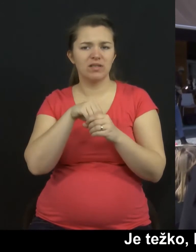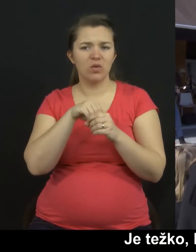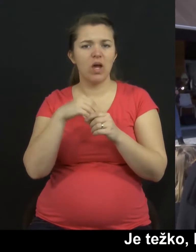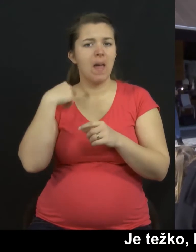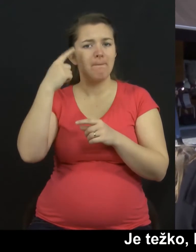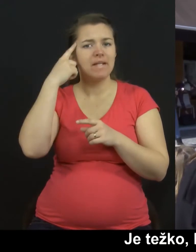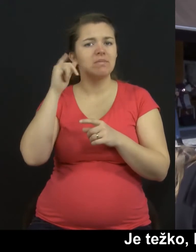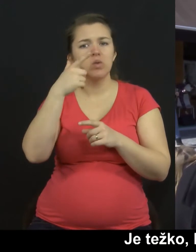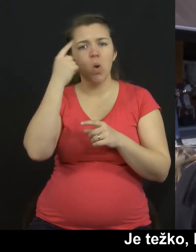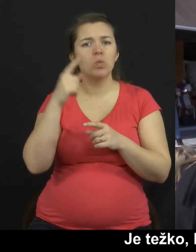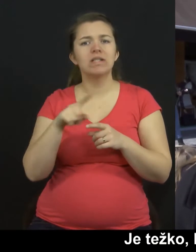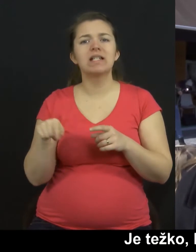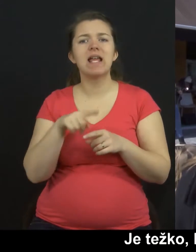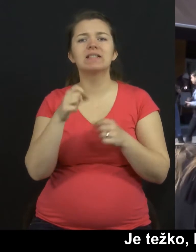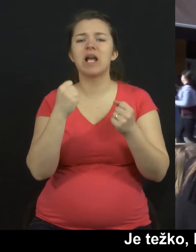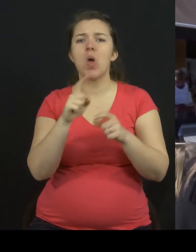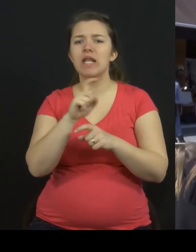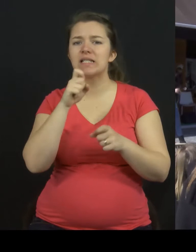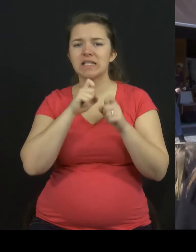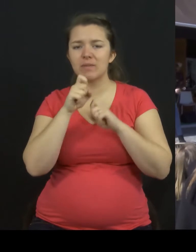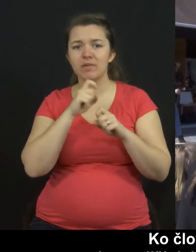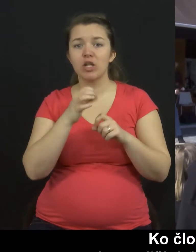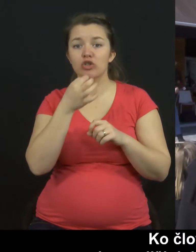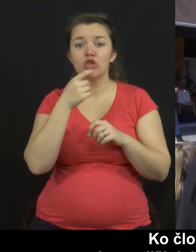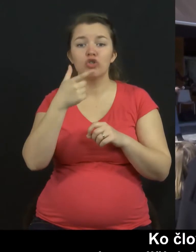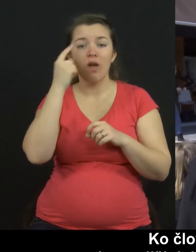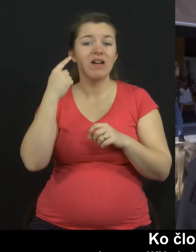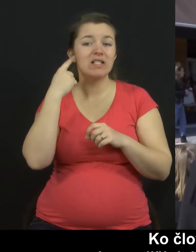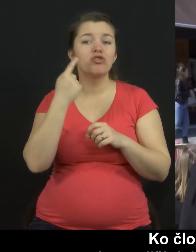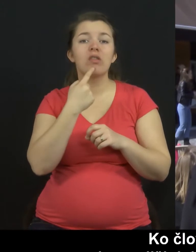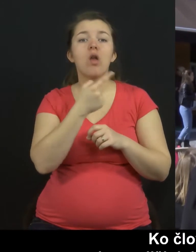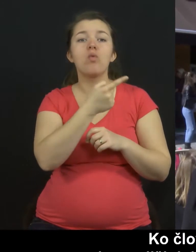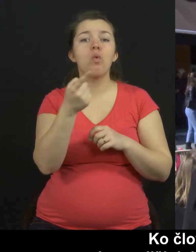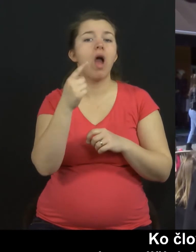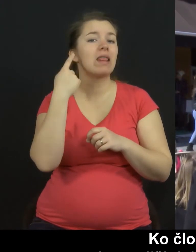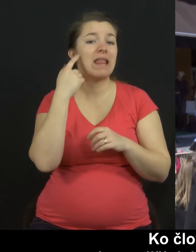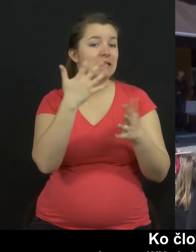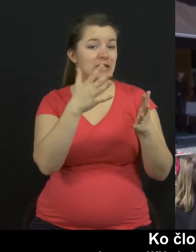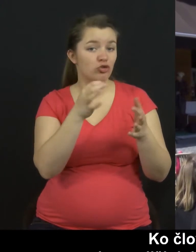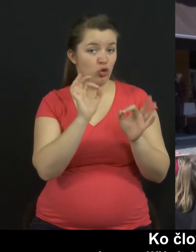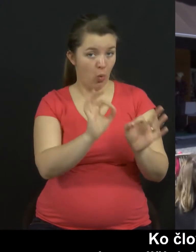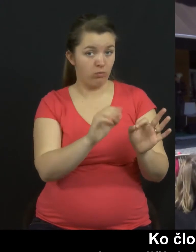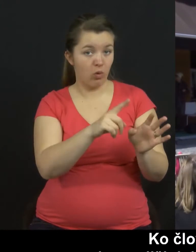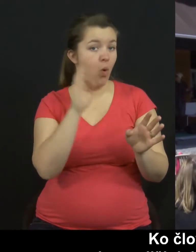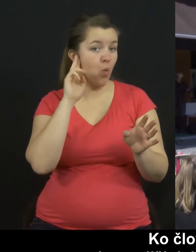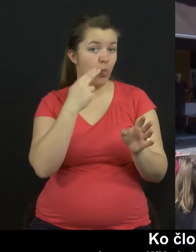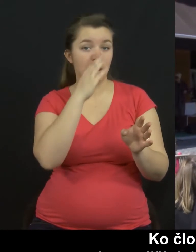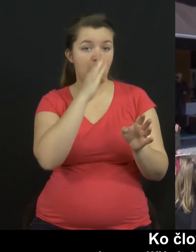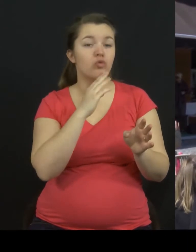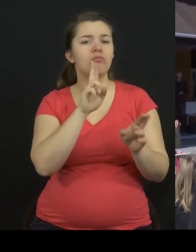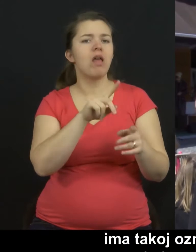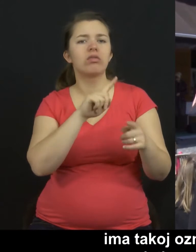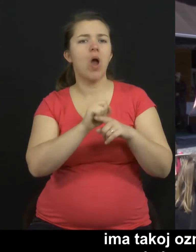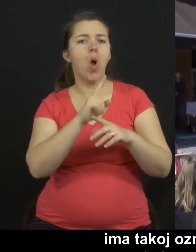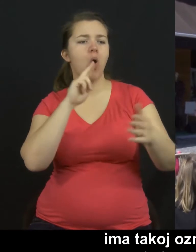bistvu mislim, da so ljudje zelo nestrpni. Čim človek sliši za nekoga, da ne sliši dobro, da je gluh,